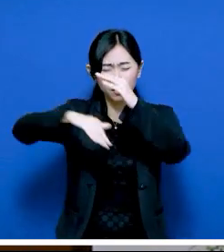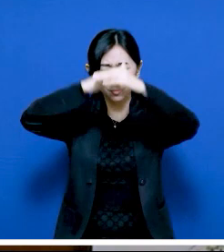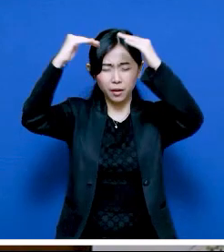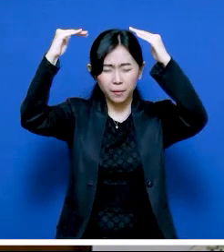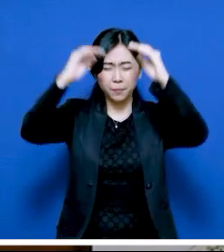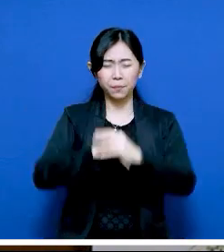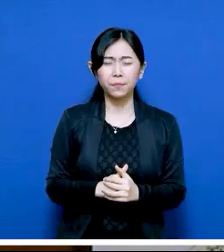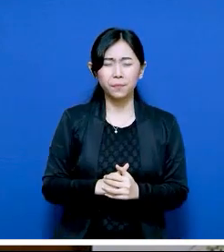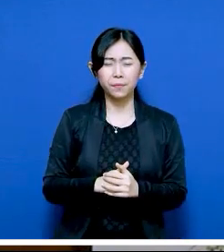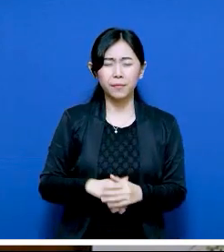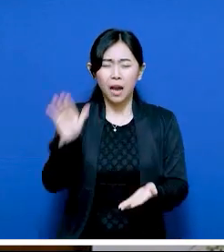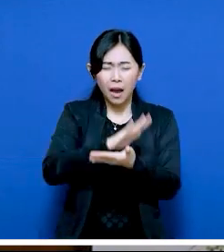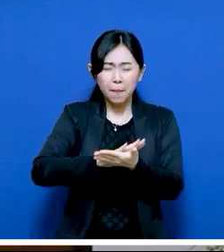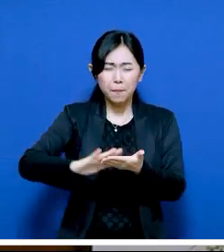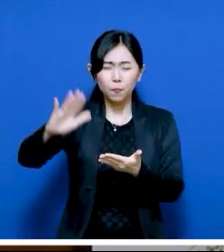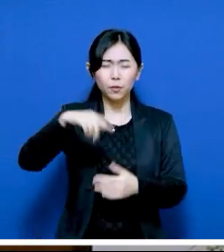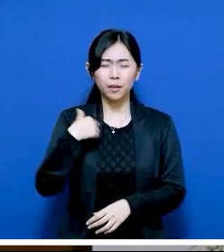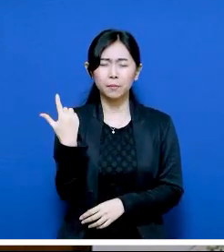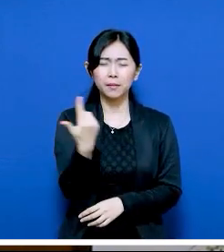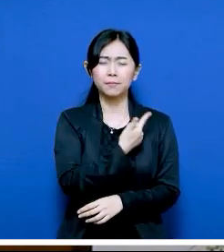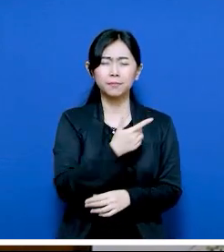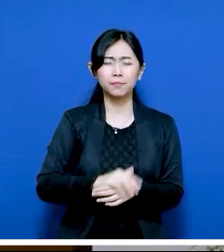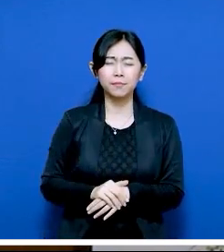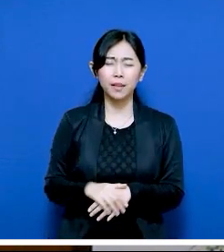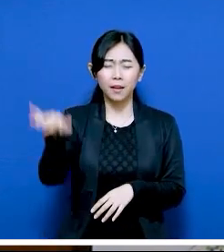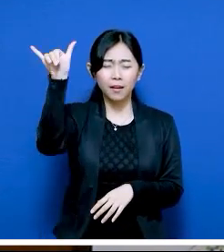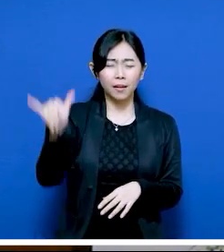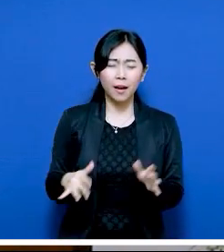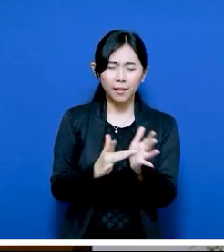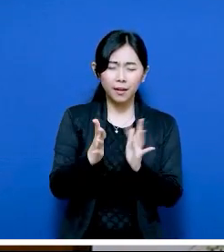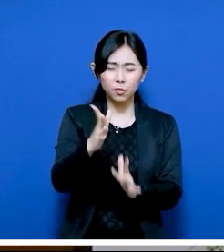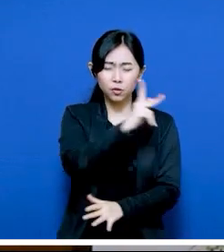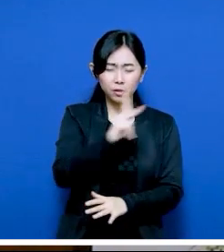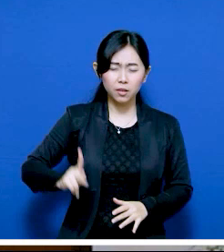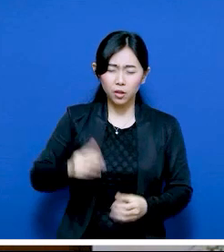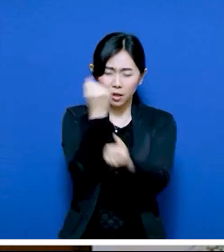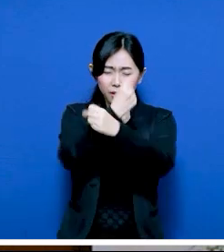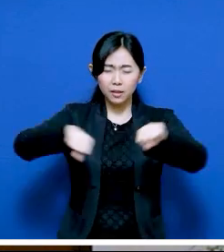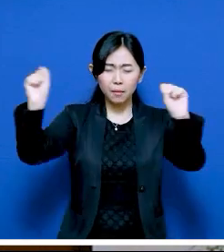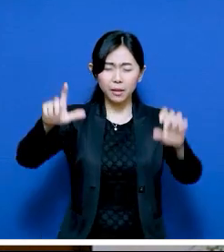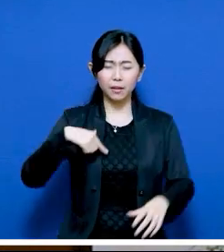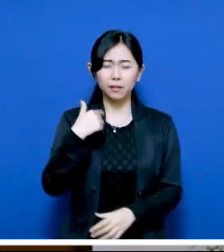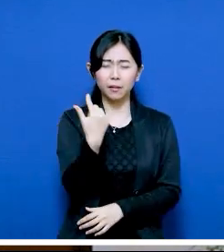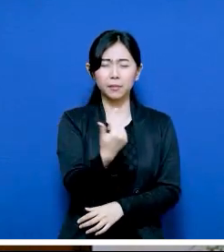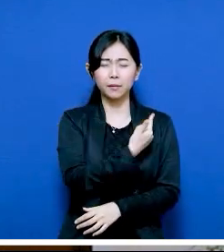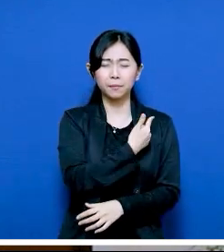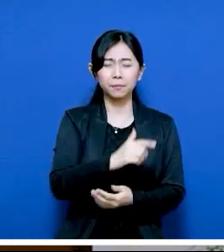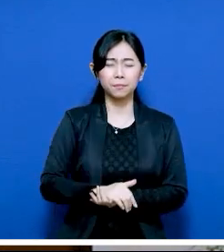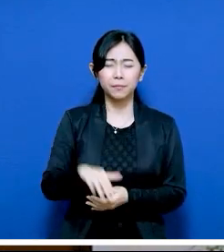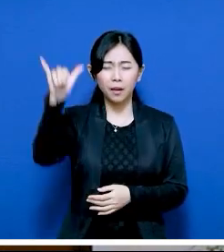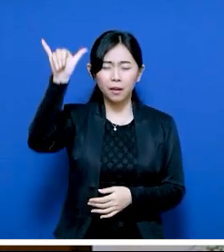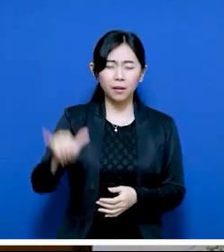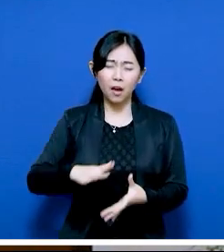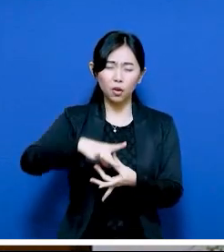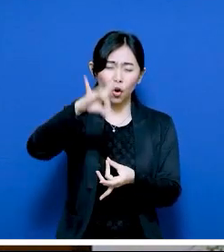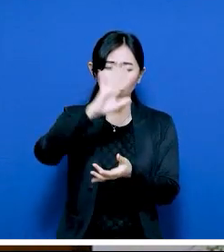surga, ampunilah kami. Ya Yesus Kristus, selamatkanlah kami. Ya